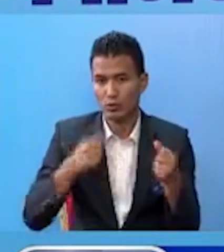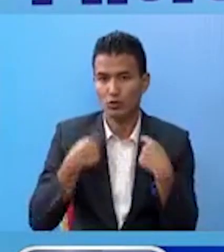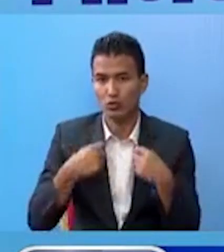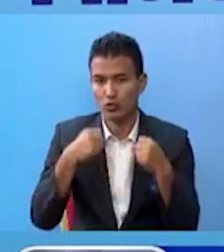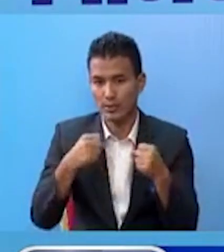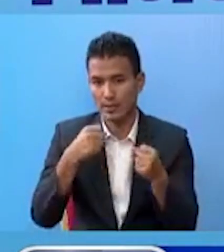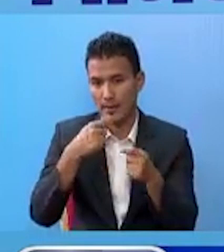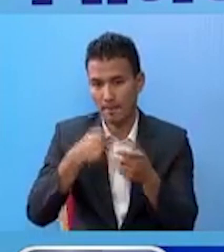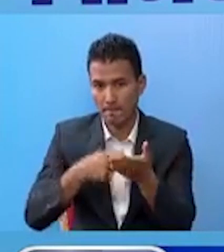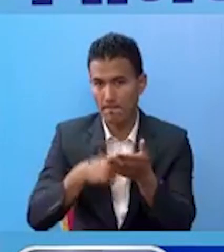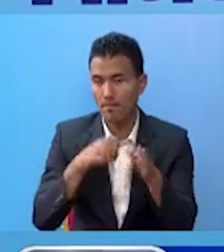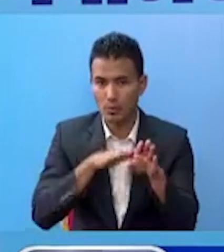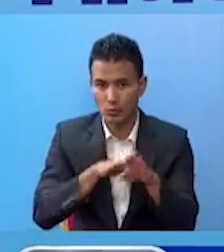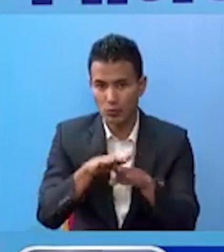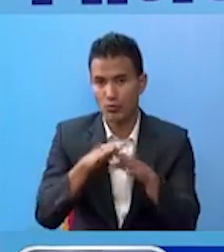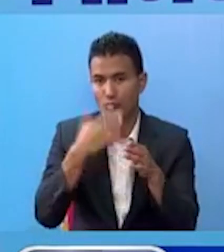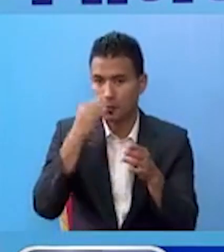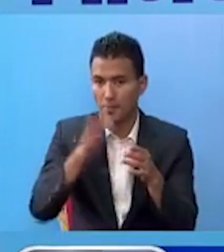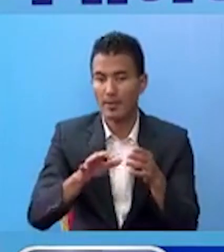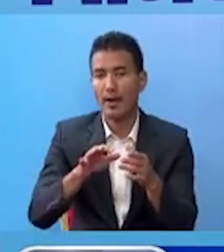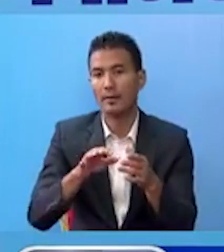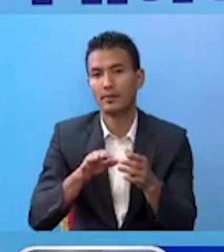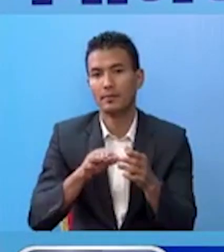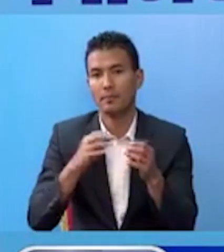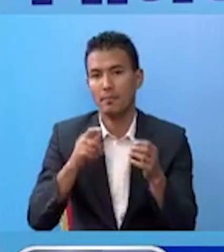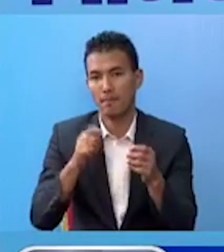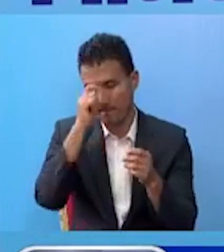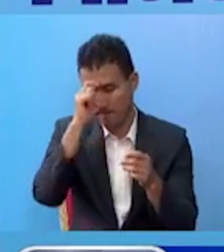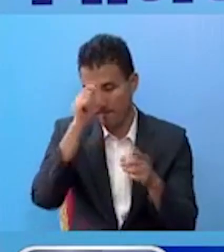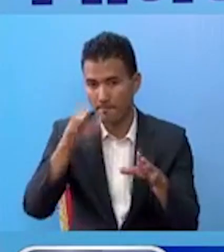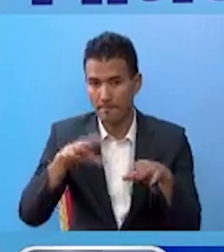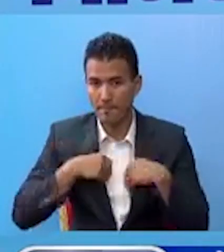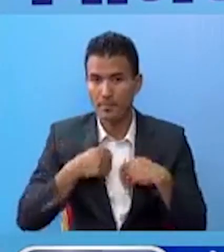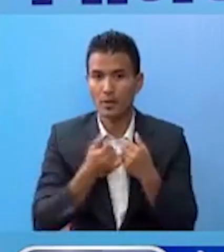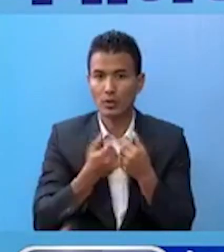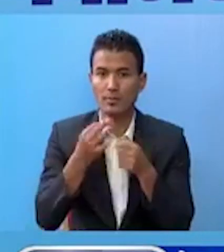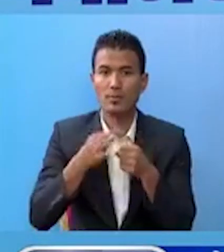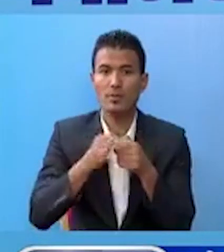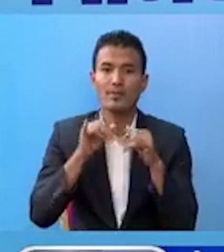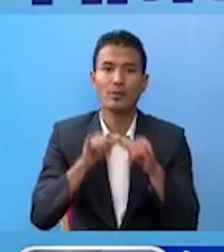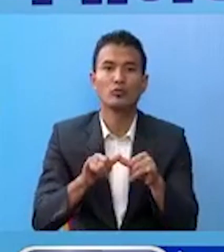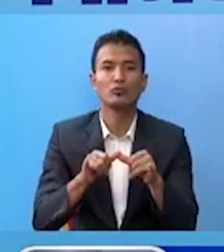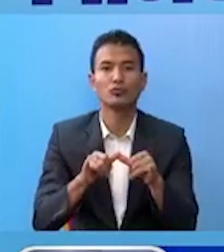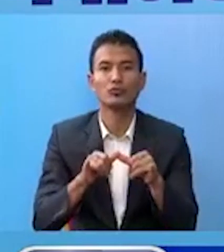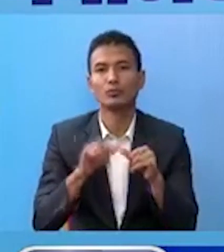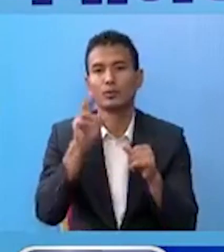जनस्वास्थ्य मापदण्डहरू अनिवार्य रूपमा पालना गर्ने गराउने व्यवस्था मिलाउनु